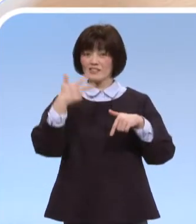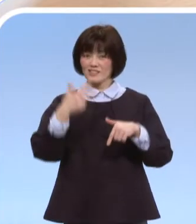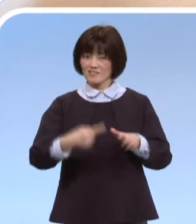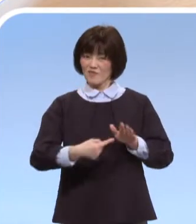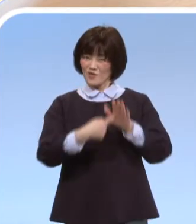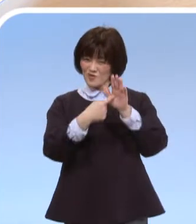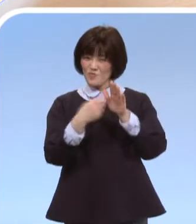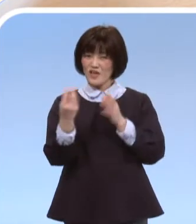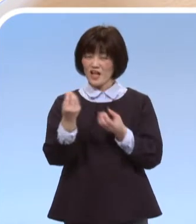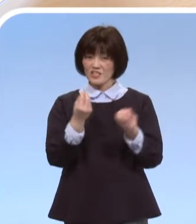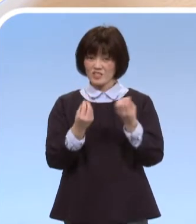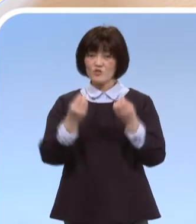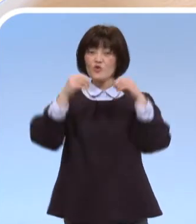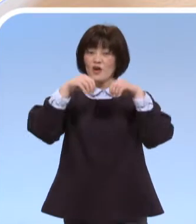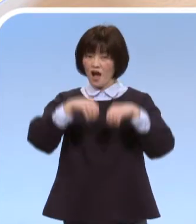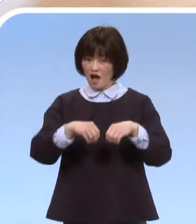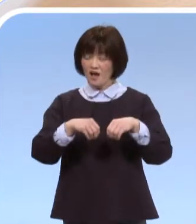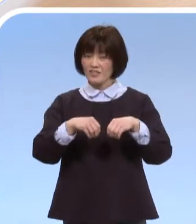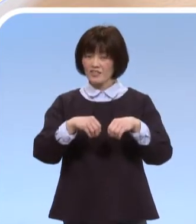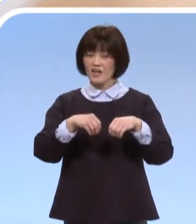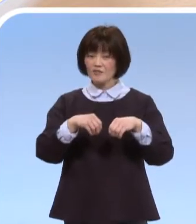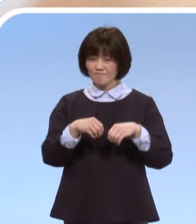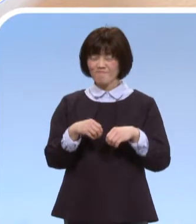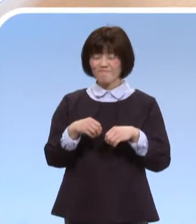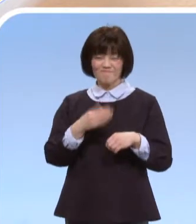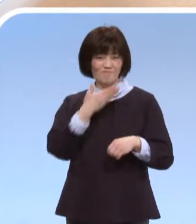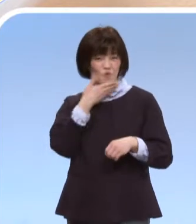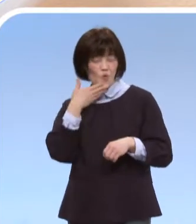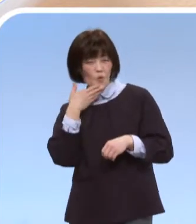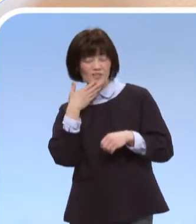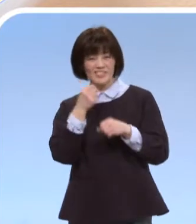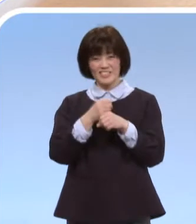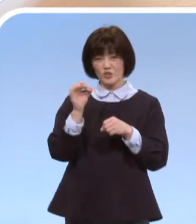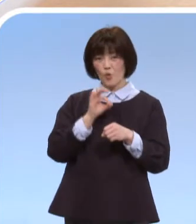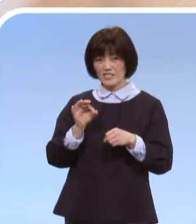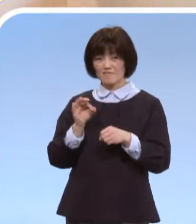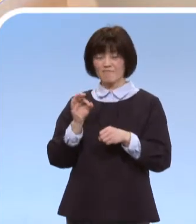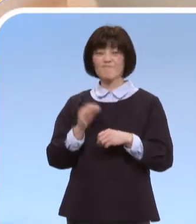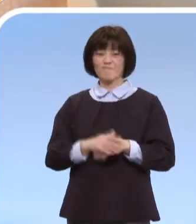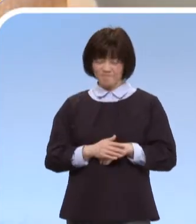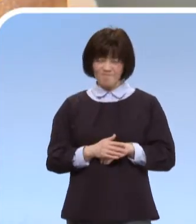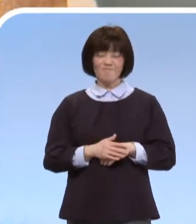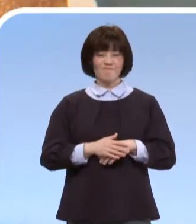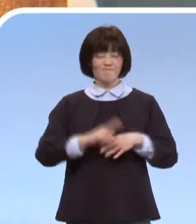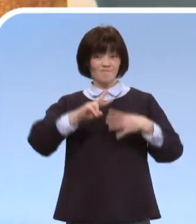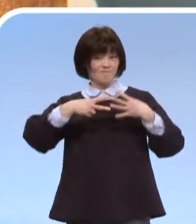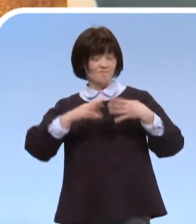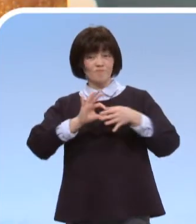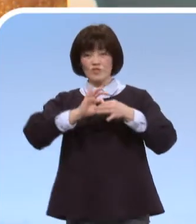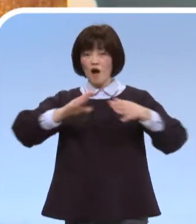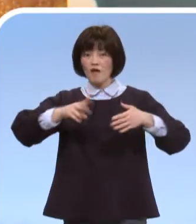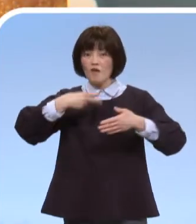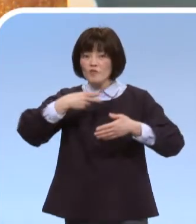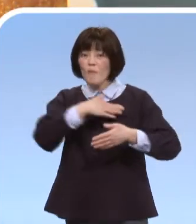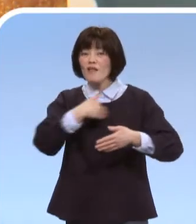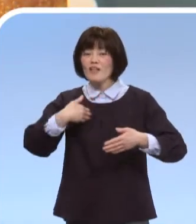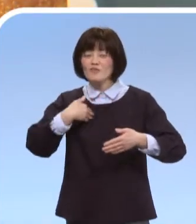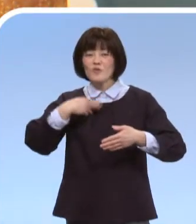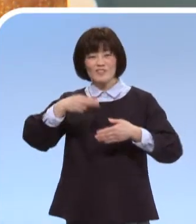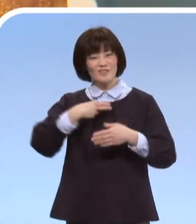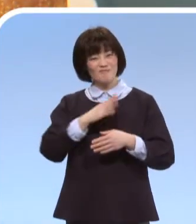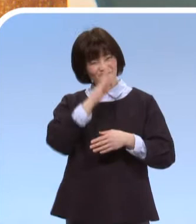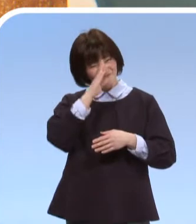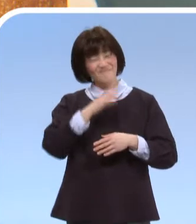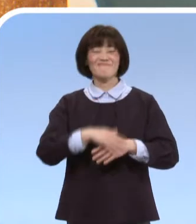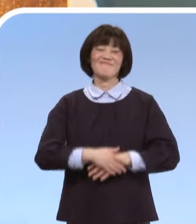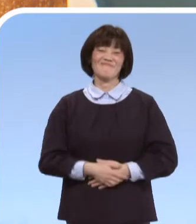川西市のブランドイチジク、朝どりの恵みを使った絶品グルメ、一年中美味しくいただけるのでぜひ